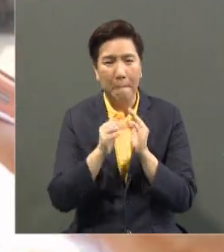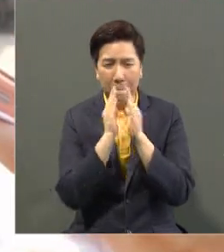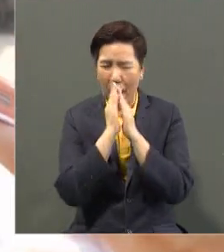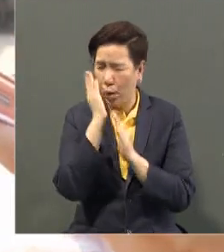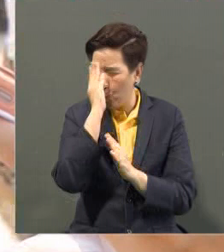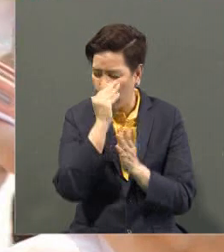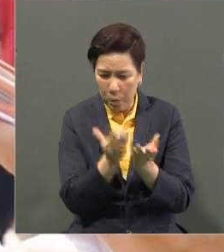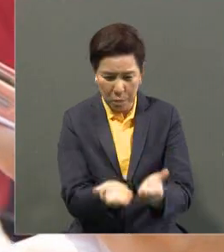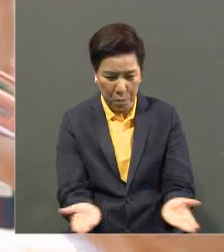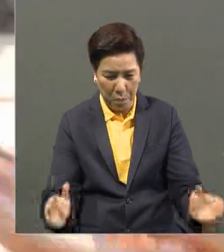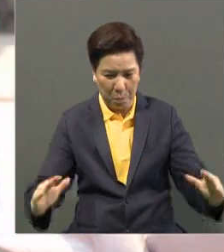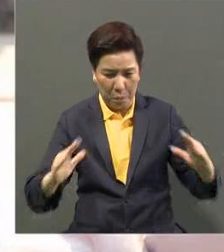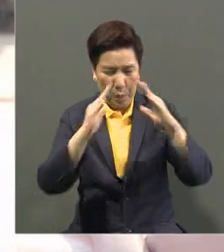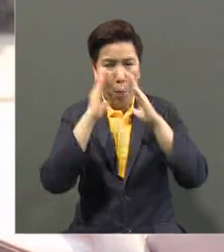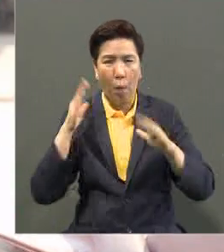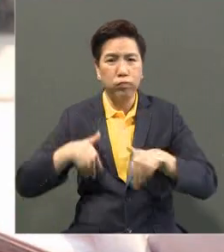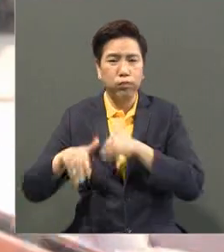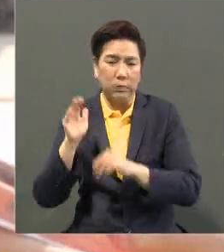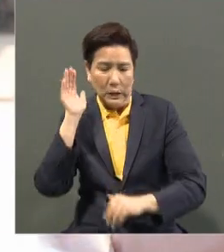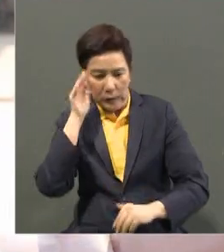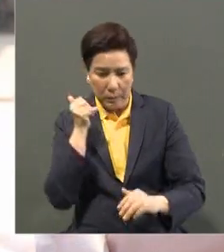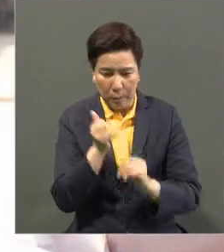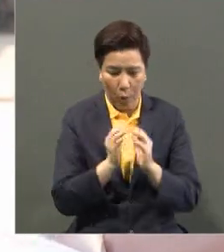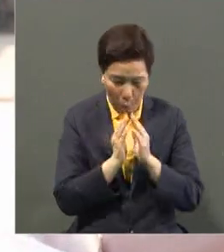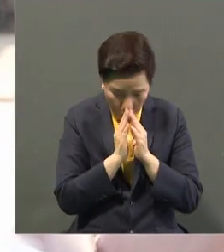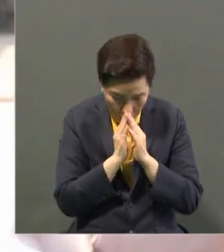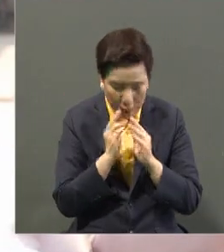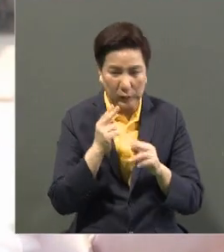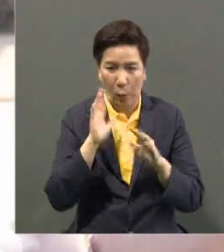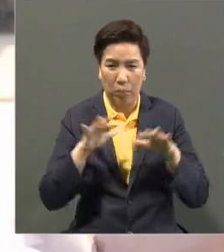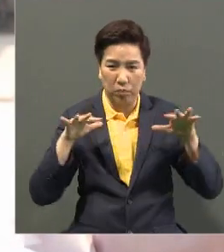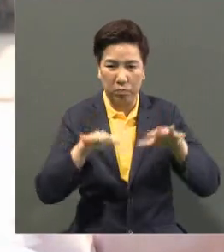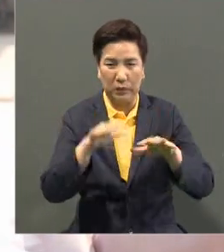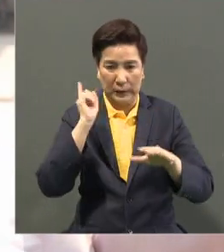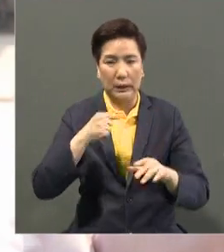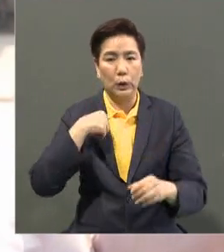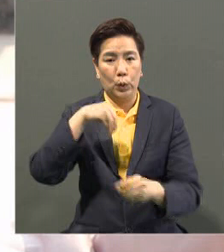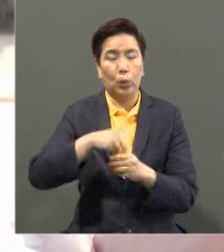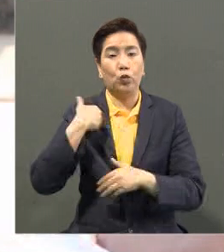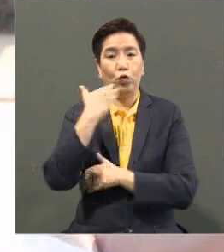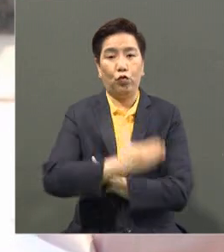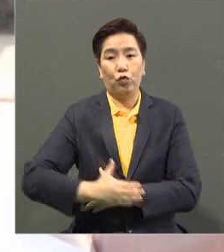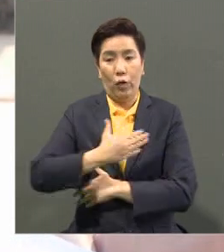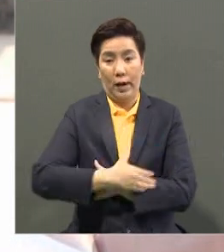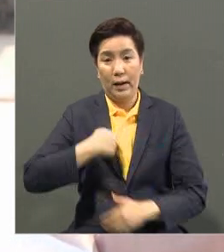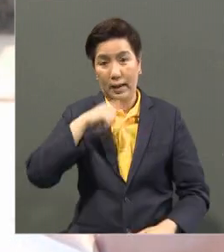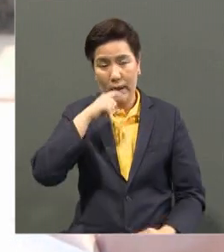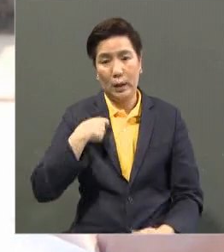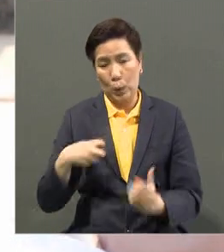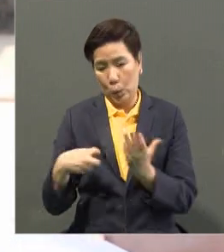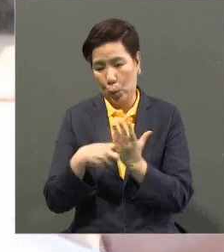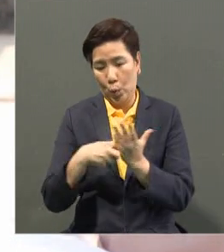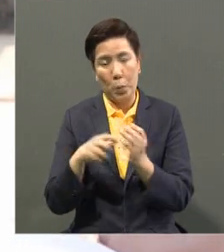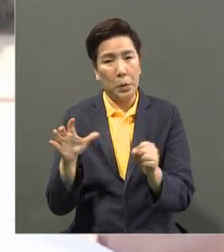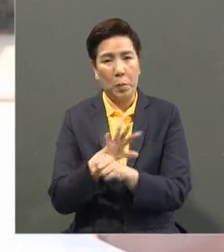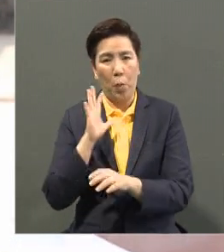ก็เป็นที่สักการะบูชาขีแคะคึกคักแน่นอนครับพี่อยู่การรถไฟแห่งประเทศไทยตอนเยตั๋วโดยสารหนา